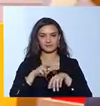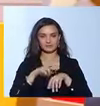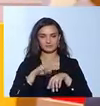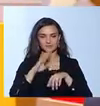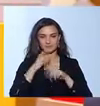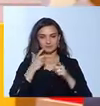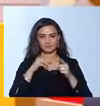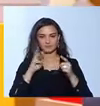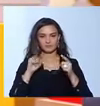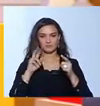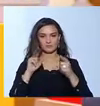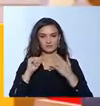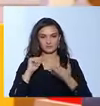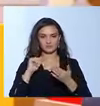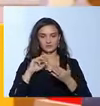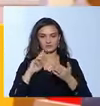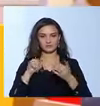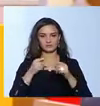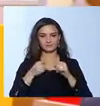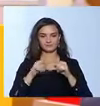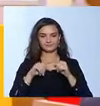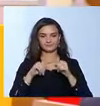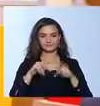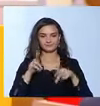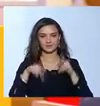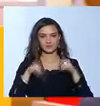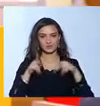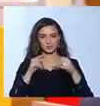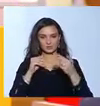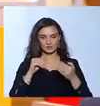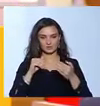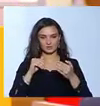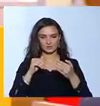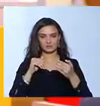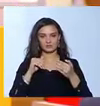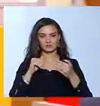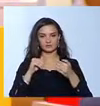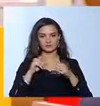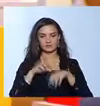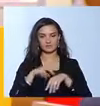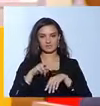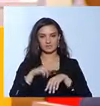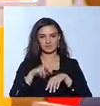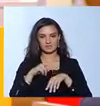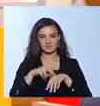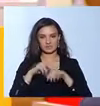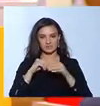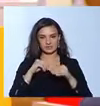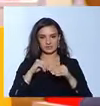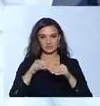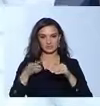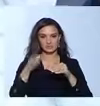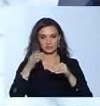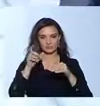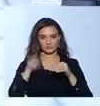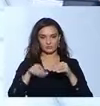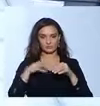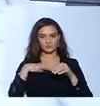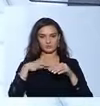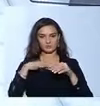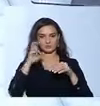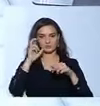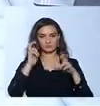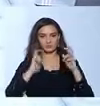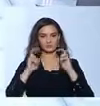ქალბატონი მაკა დოღოზაშვილი და ქირურგი, ტრიხოლოგი, მედიცინის მეცნიერებათა დოქტორი, თბილისის სახელმწიფო